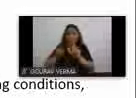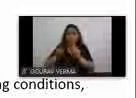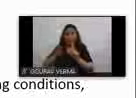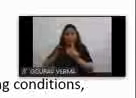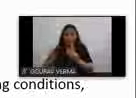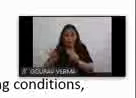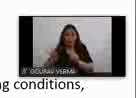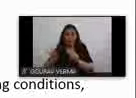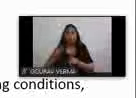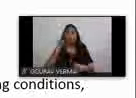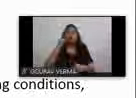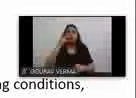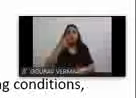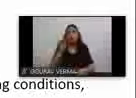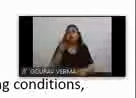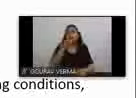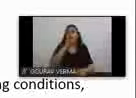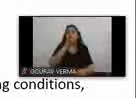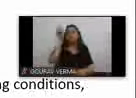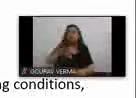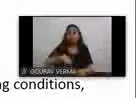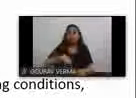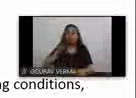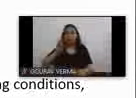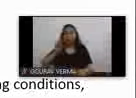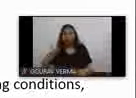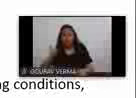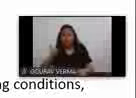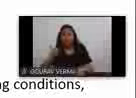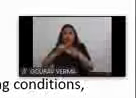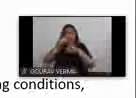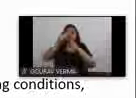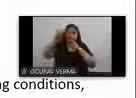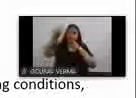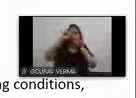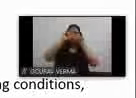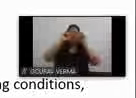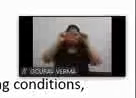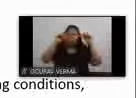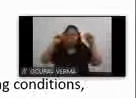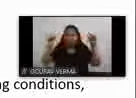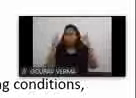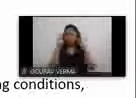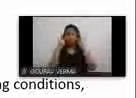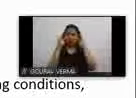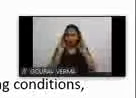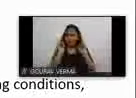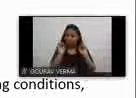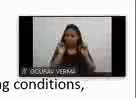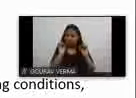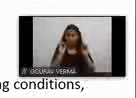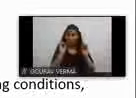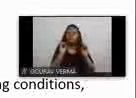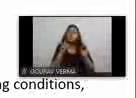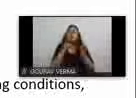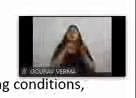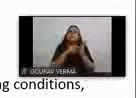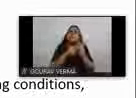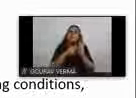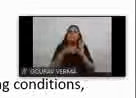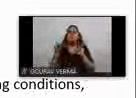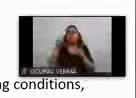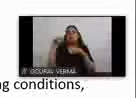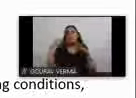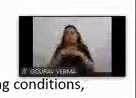6/24, 6/60, 6/36 देते हैं, दे ऑल फॉल अंडर द लो विजन कैटेगरी. और फील्ड ऑफ विजन लिमिटेड है 40 डिग्री से